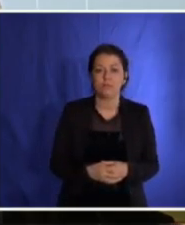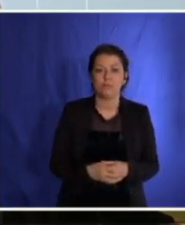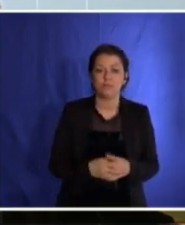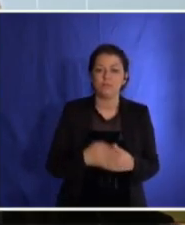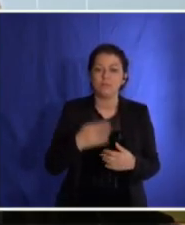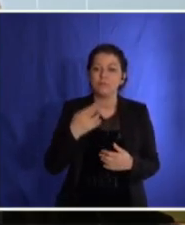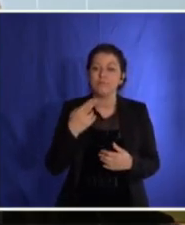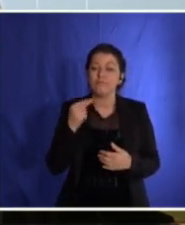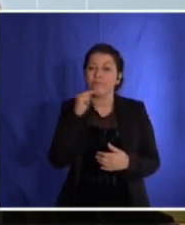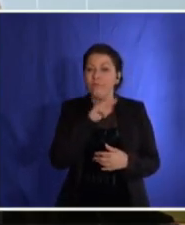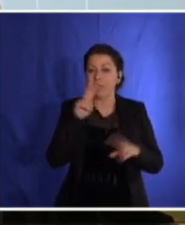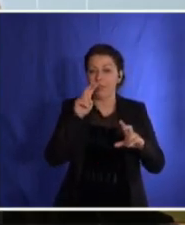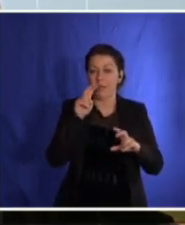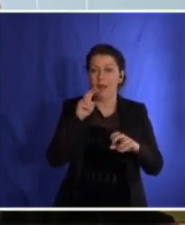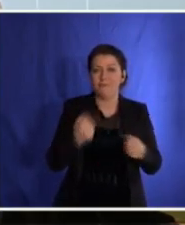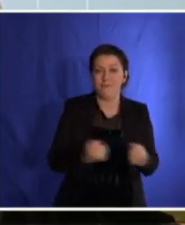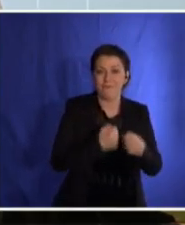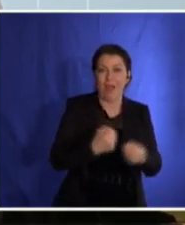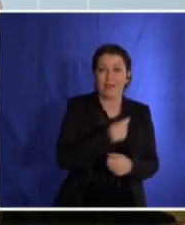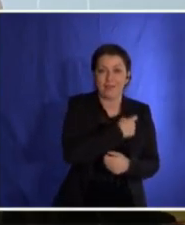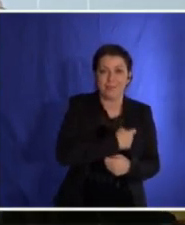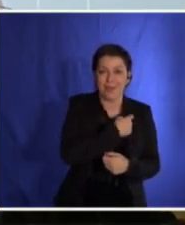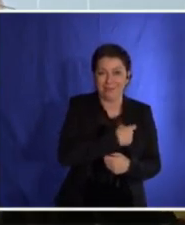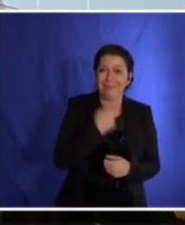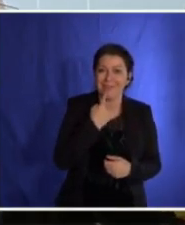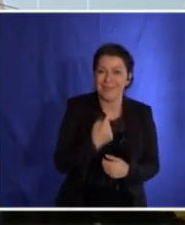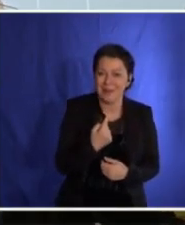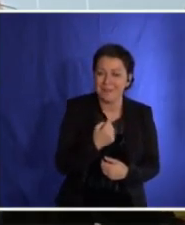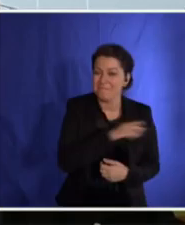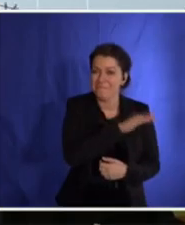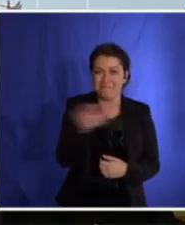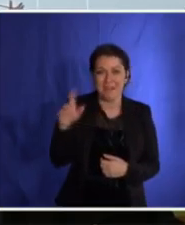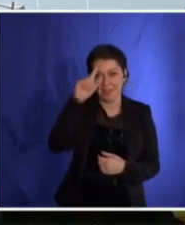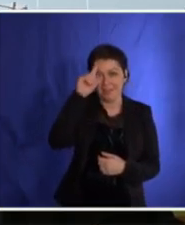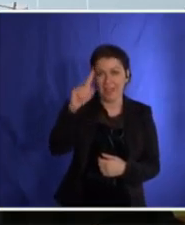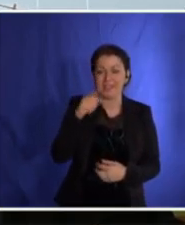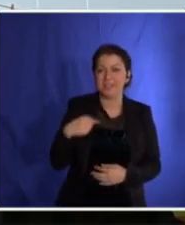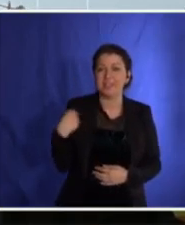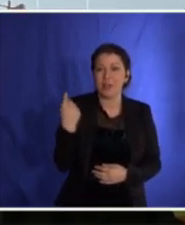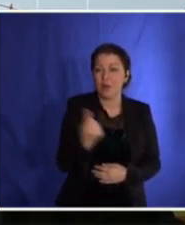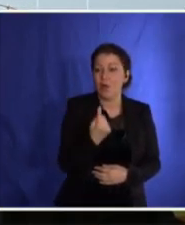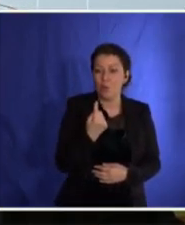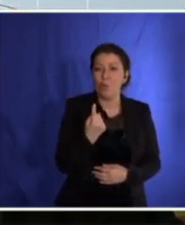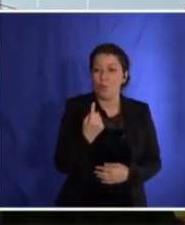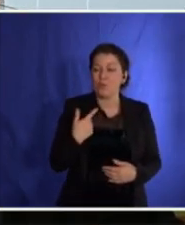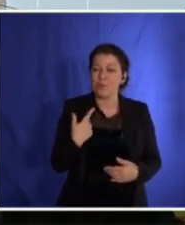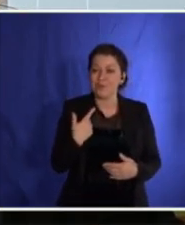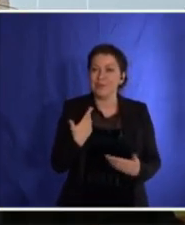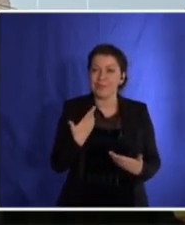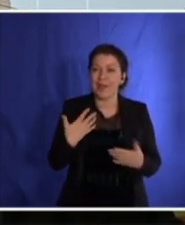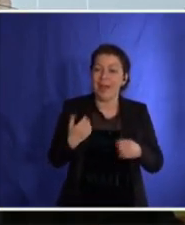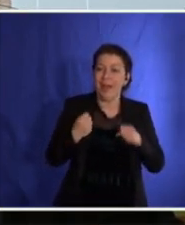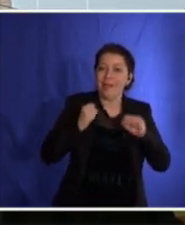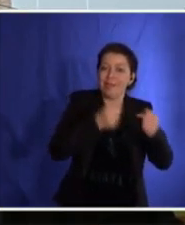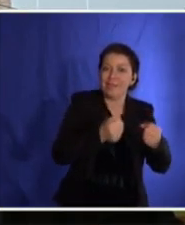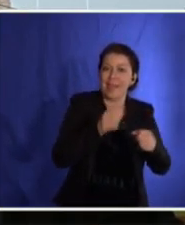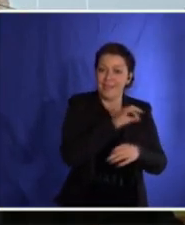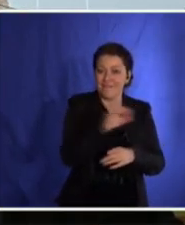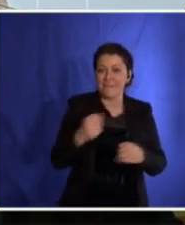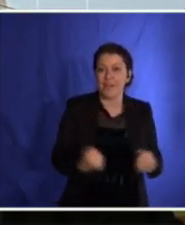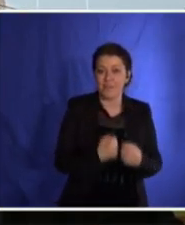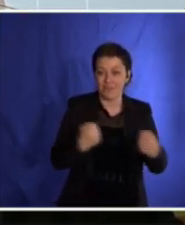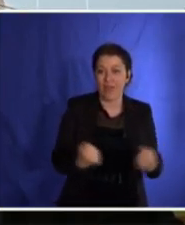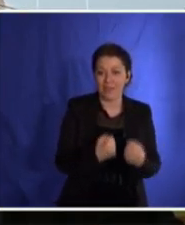der Fleißigen rede, dann wissen wir alle, dass bei unserem Einsatz für die Fleißigen wir nie auf